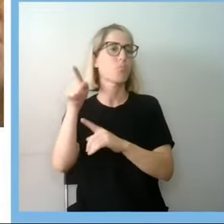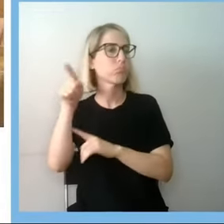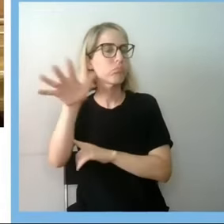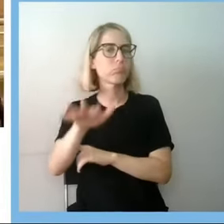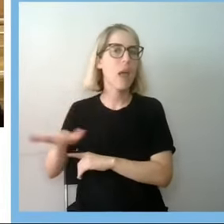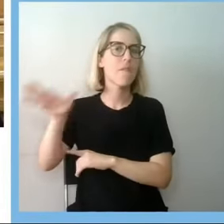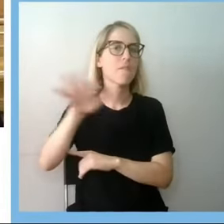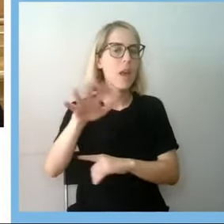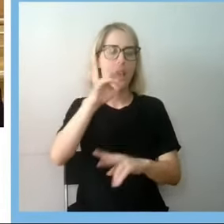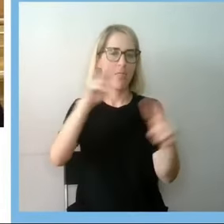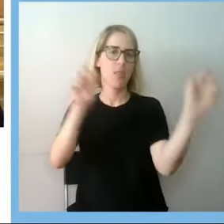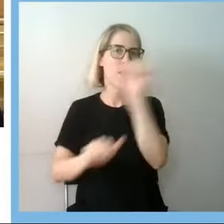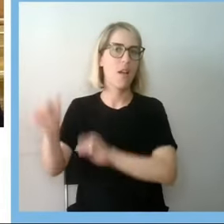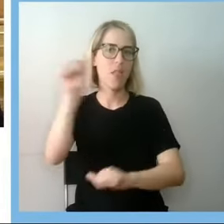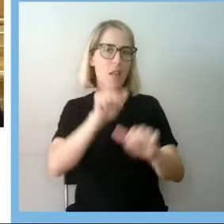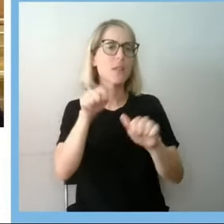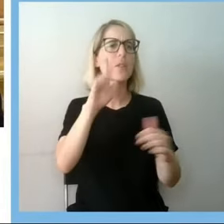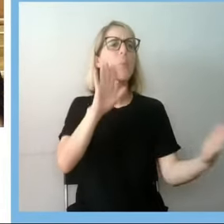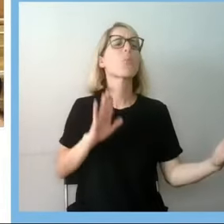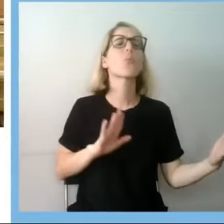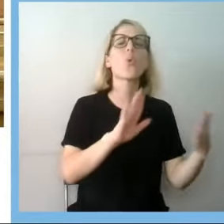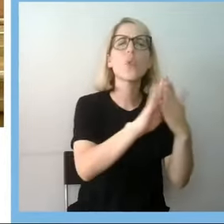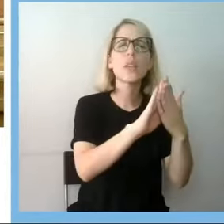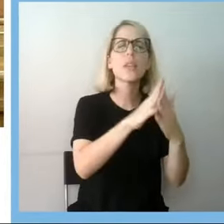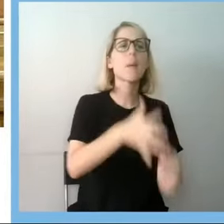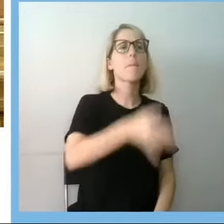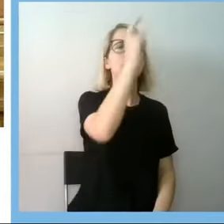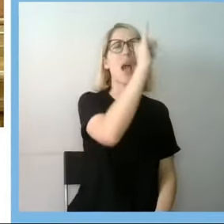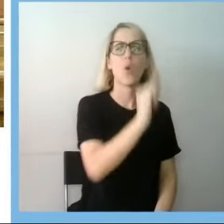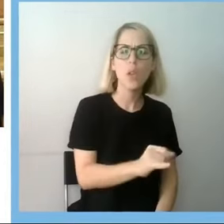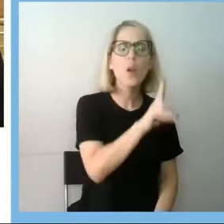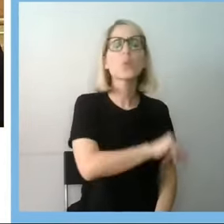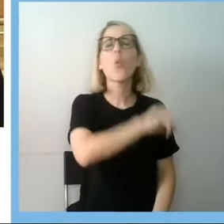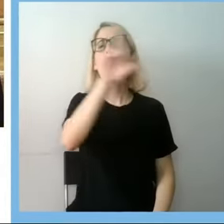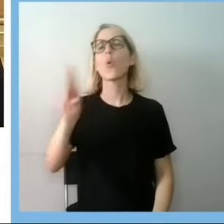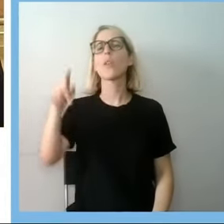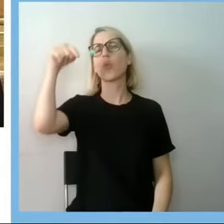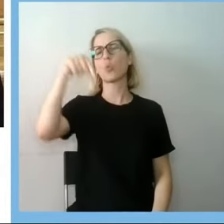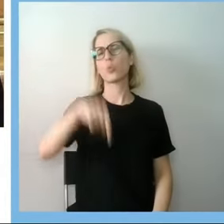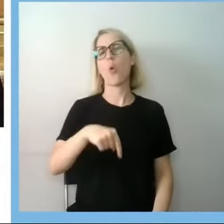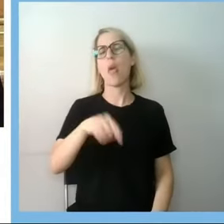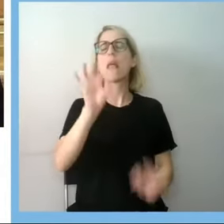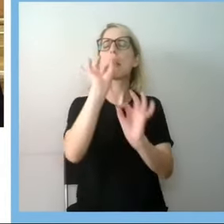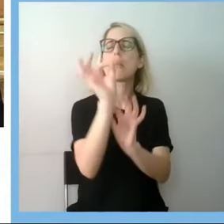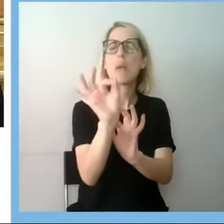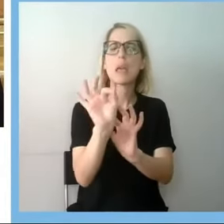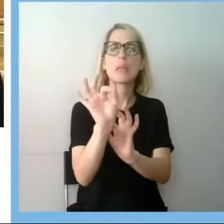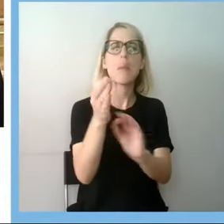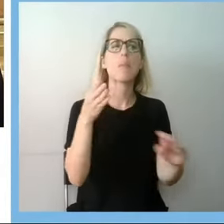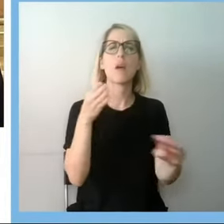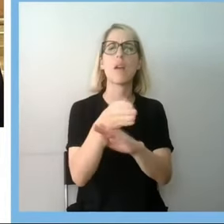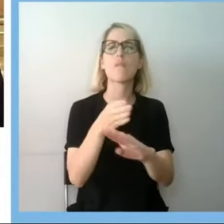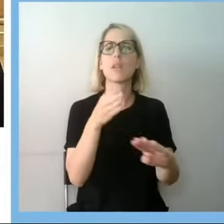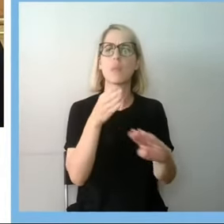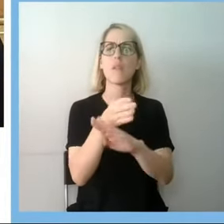οι προσεγγίσεις του κυρίου Μπακογιάννη, σημειακές παρεμβάσεις τις κάναμε και λύσαμε το πρόβλημα. Και η Αθήνα